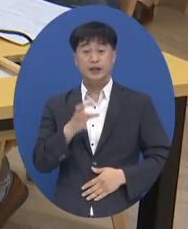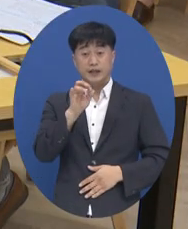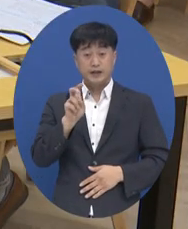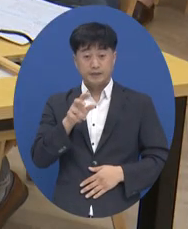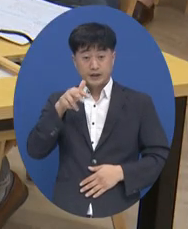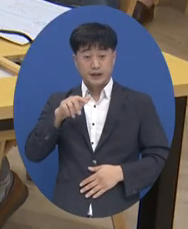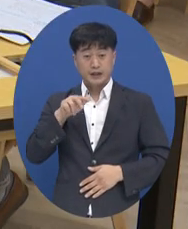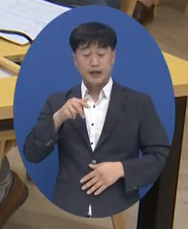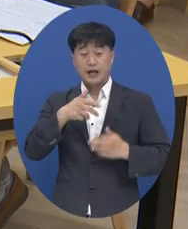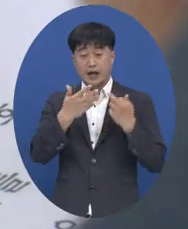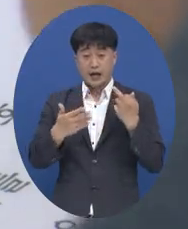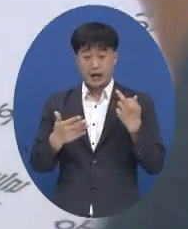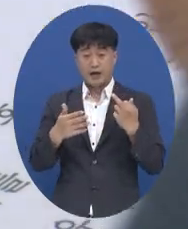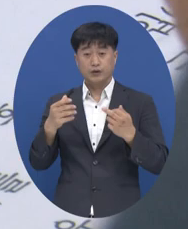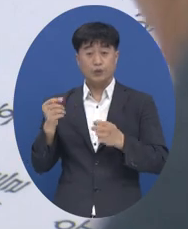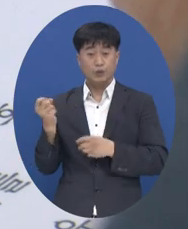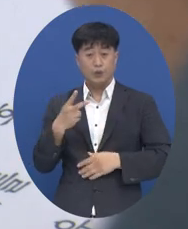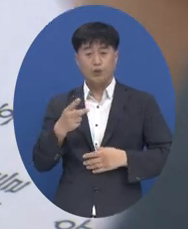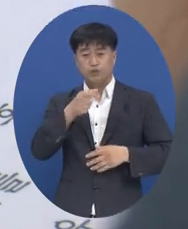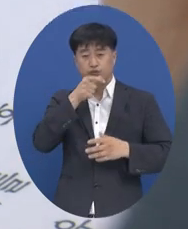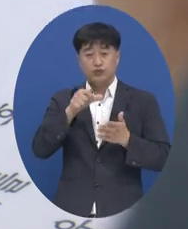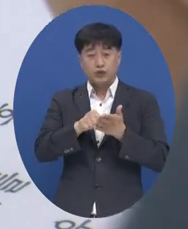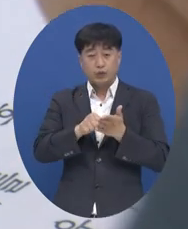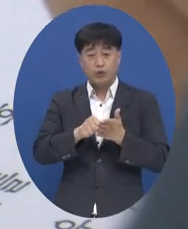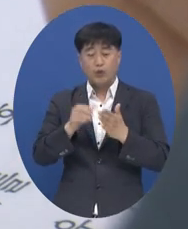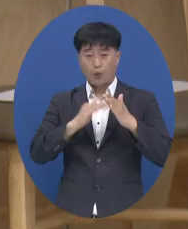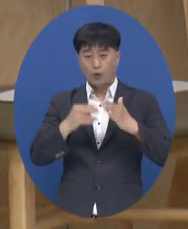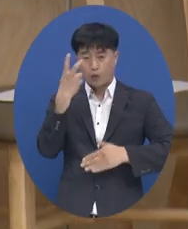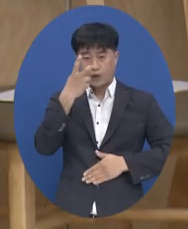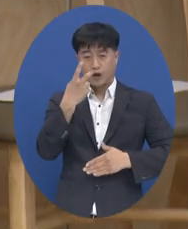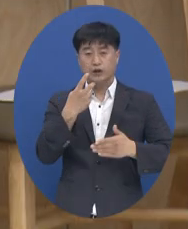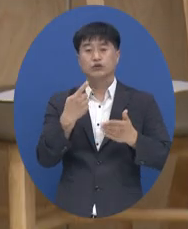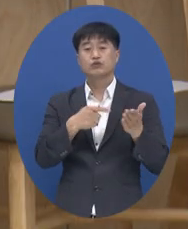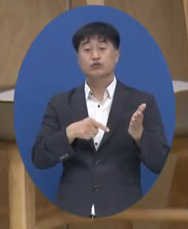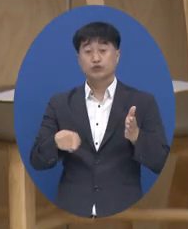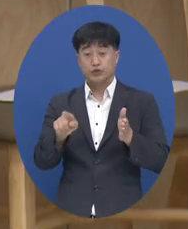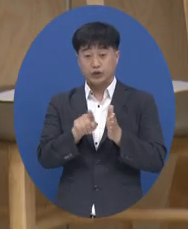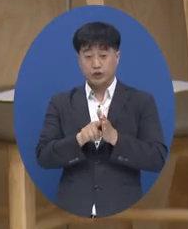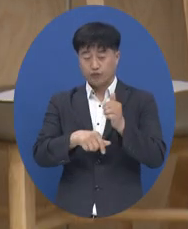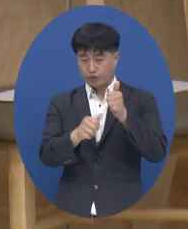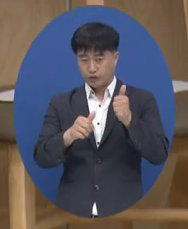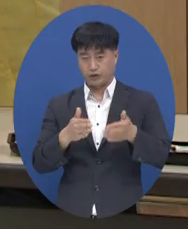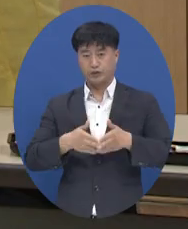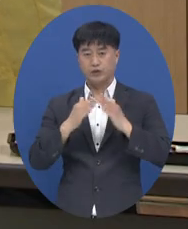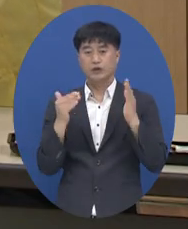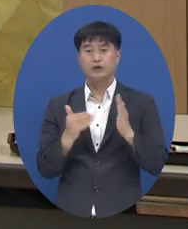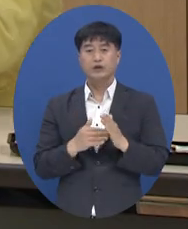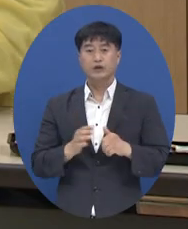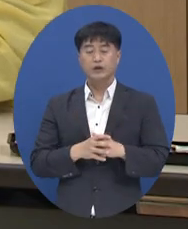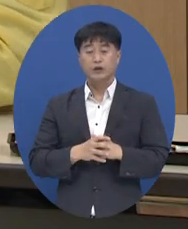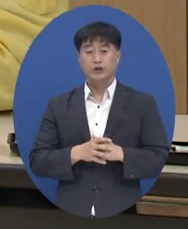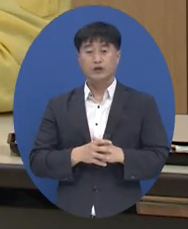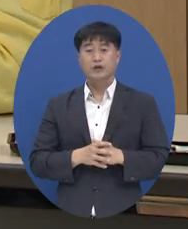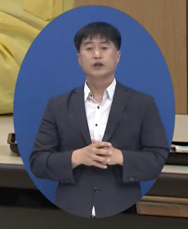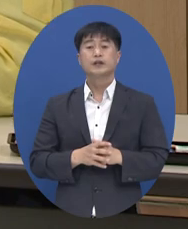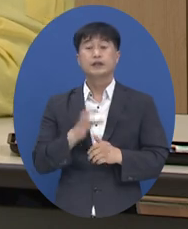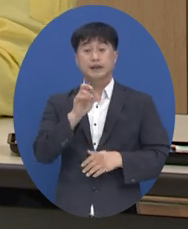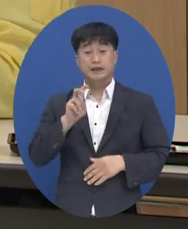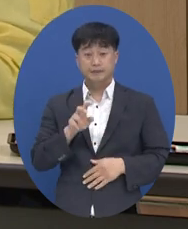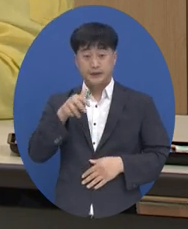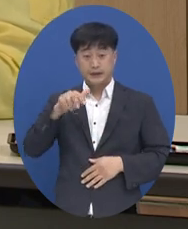임진강 등 수자원 의 남북 공동 이용 방안을 마련할 태스크 포스 가 출범했습니다 태스크 포스는